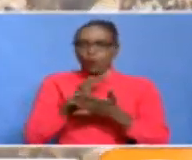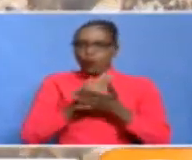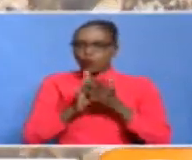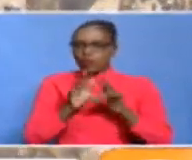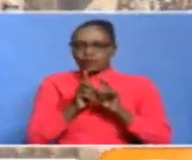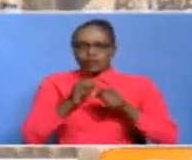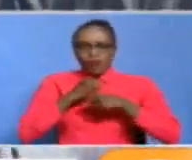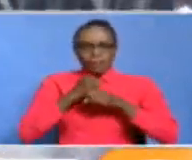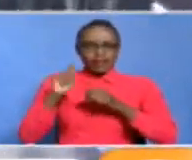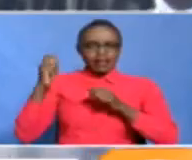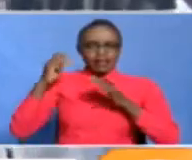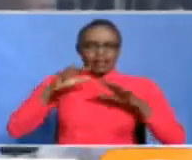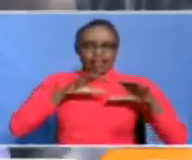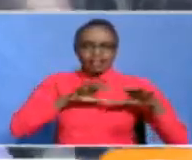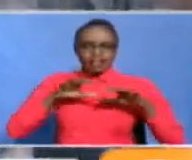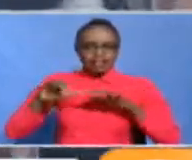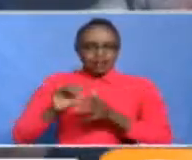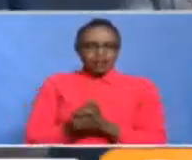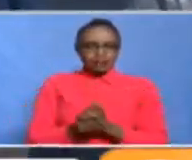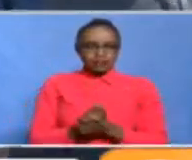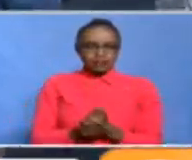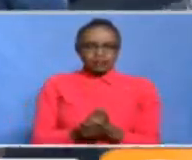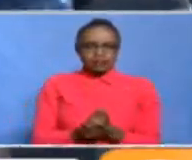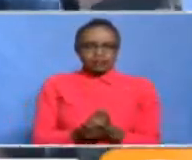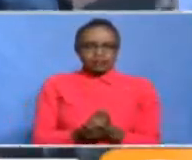kuwakandamiza wananchi. Mjambo.